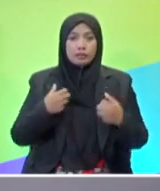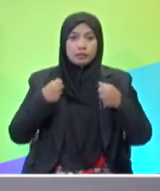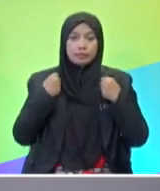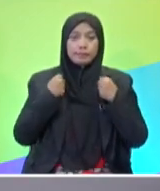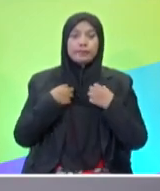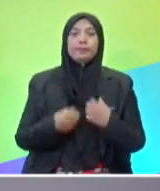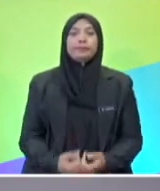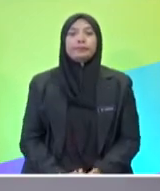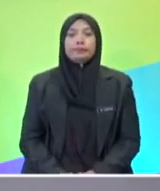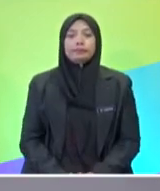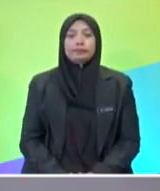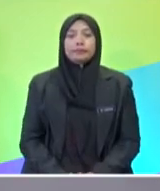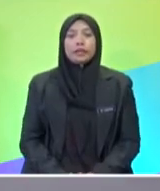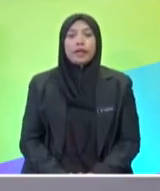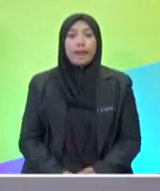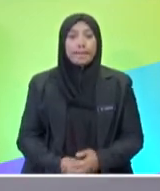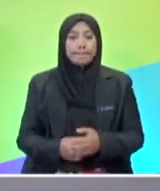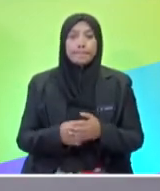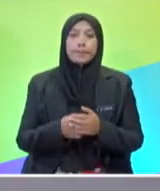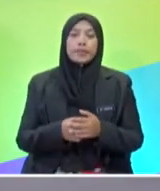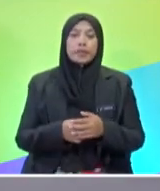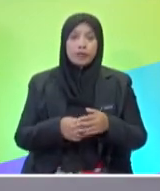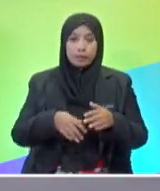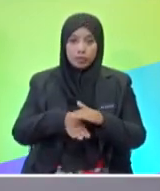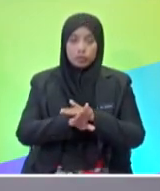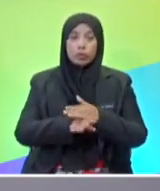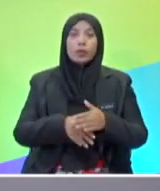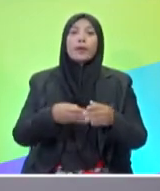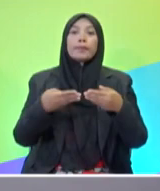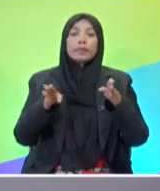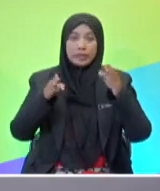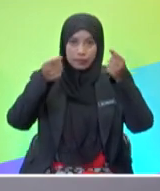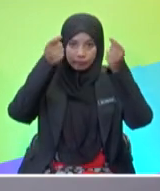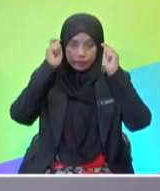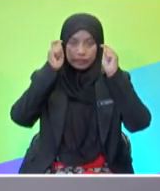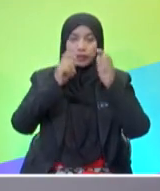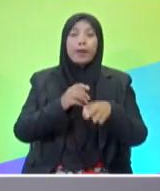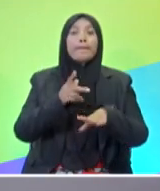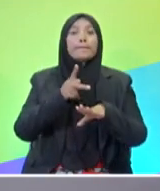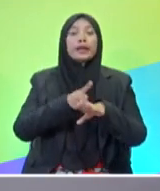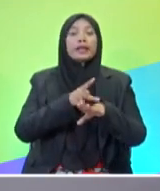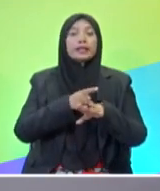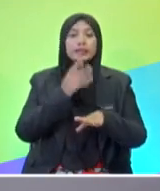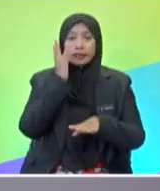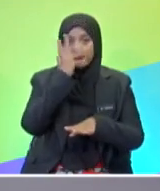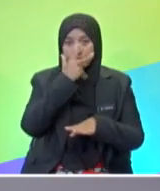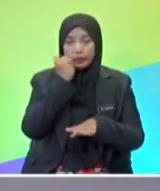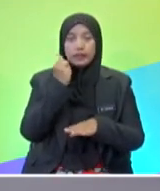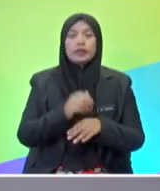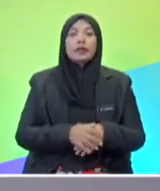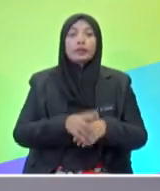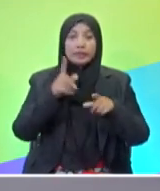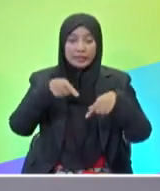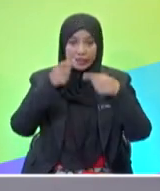menawan. Lepas tu nak masuk bilik mandi, kita pakai elok sikit kan. Nak pergi